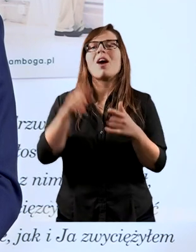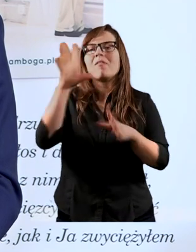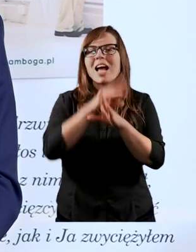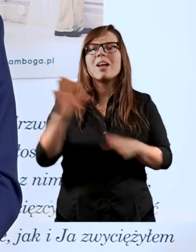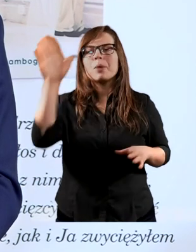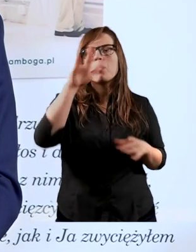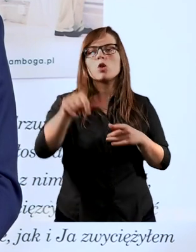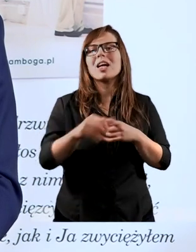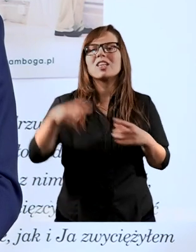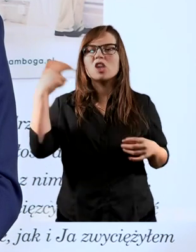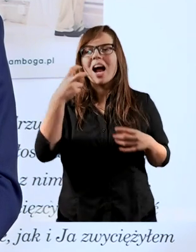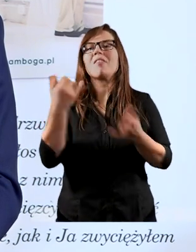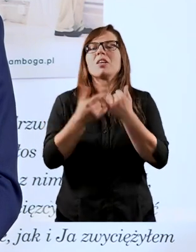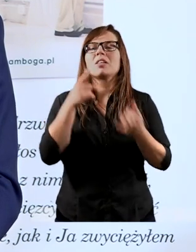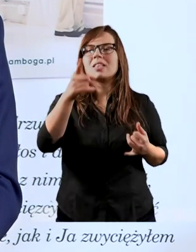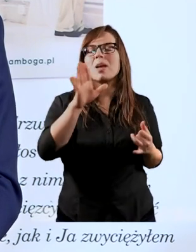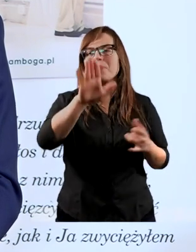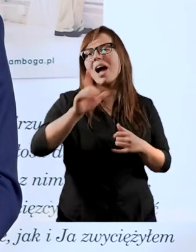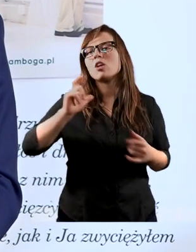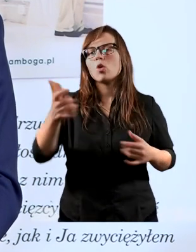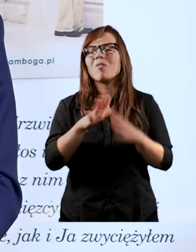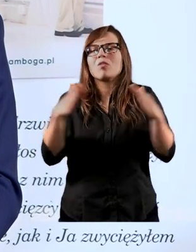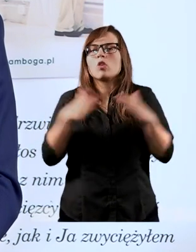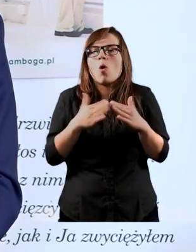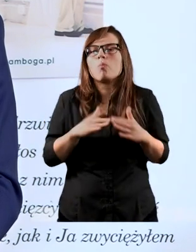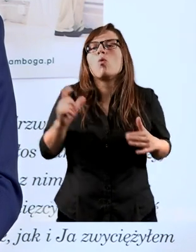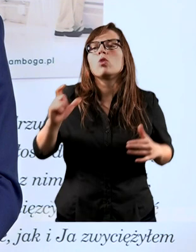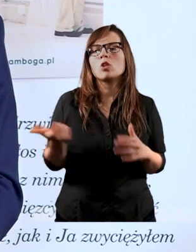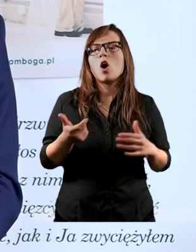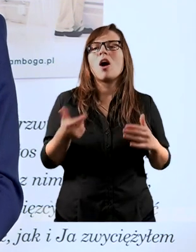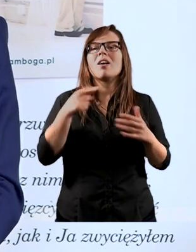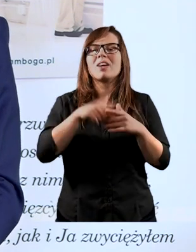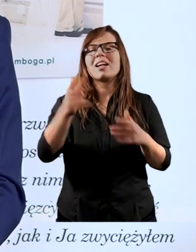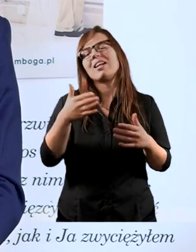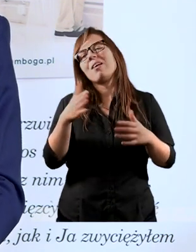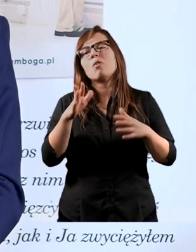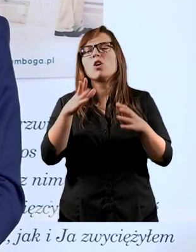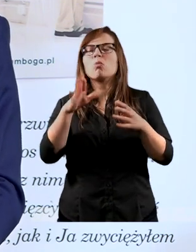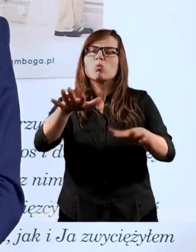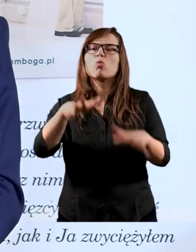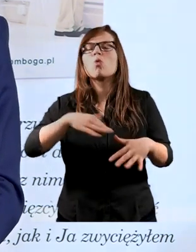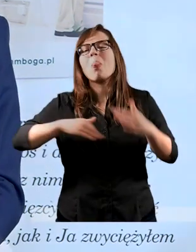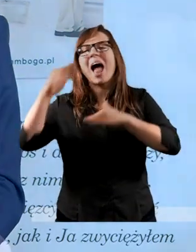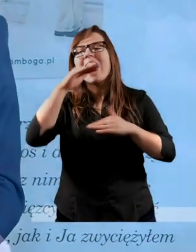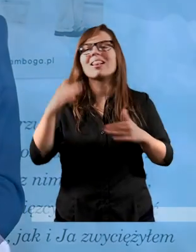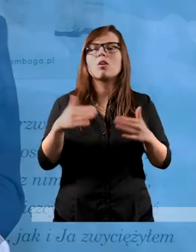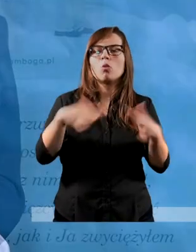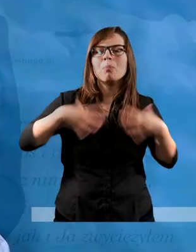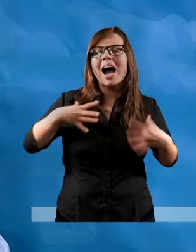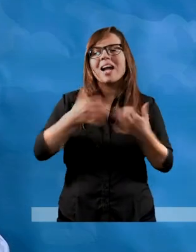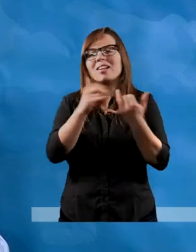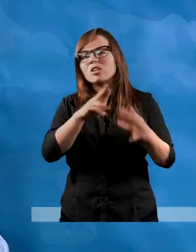zbywa, bo to jest najciekawsze. Jeżeli ty masz coś w domu, co ci zbywa, nie wiem, sprzęt gospodarstwa domowego,